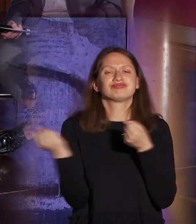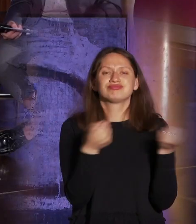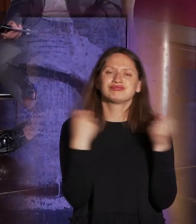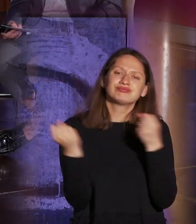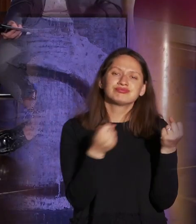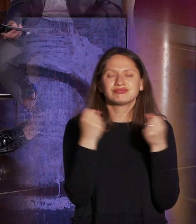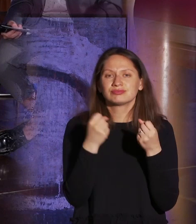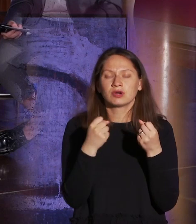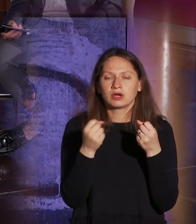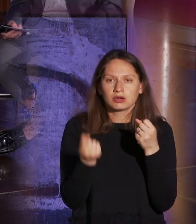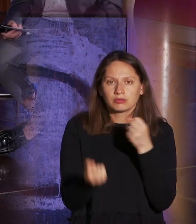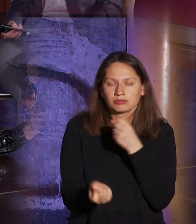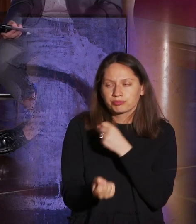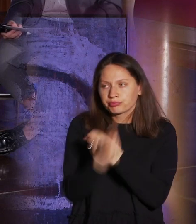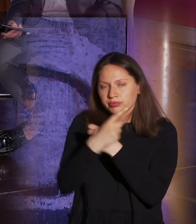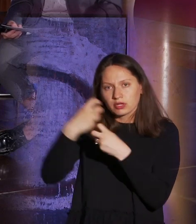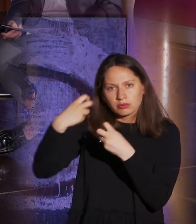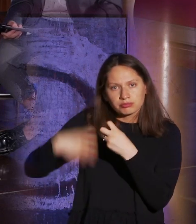aplinkui, tukt,